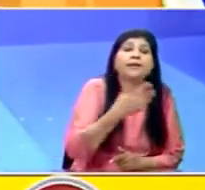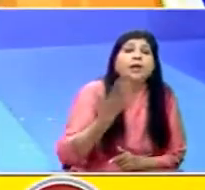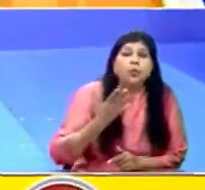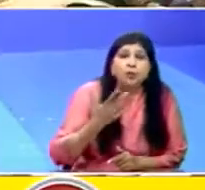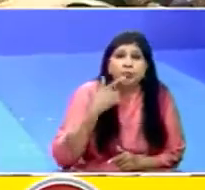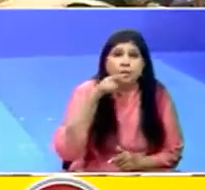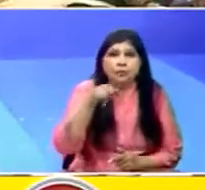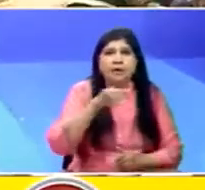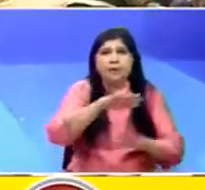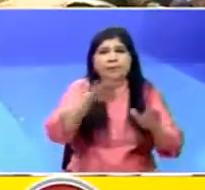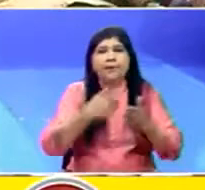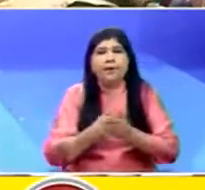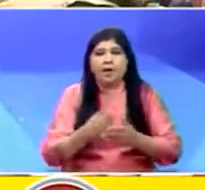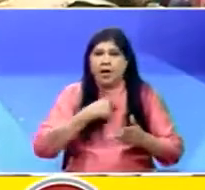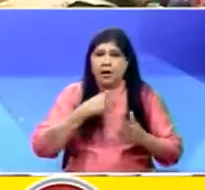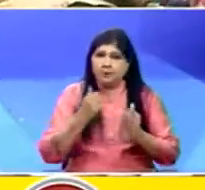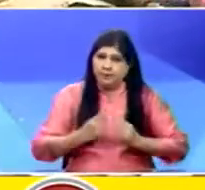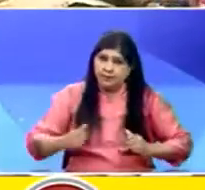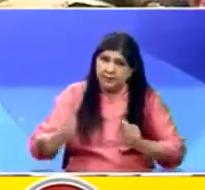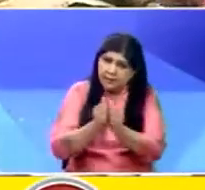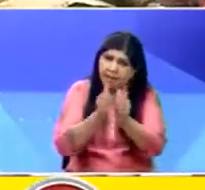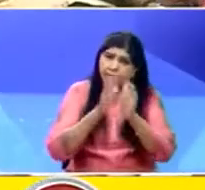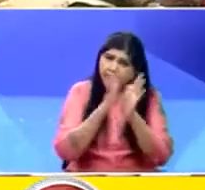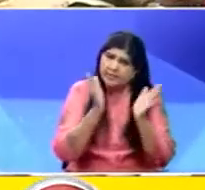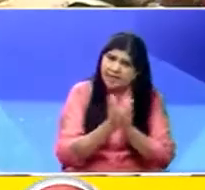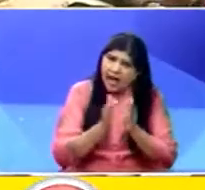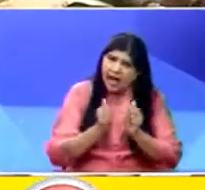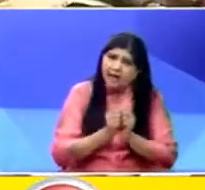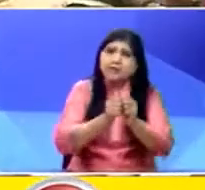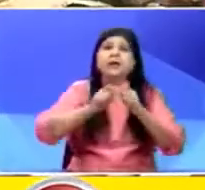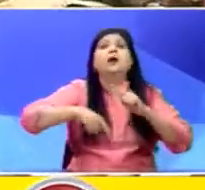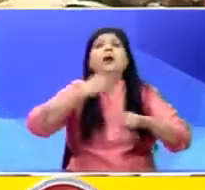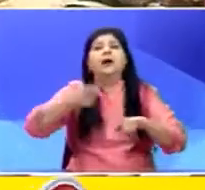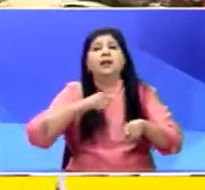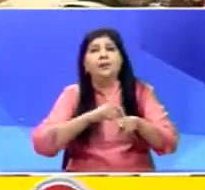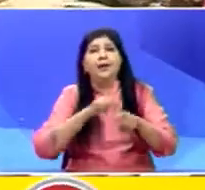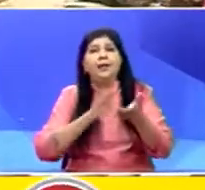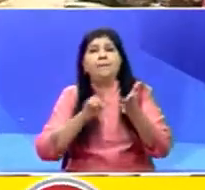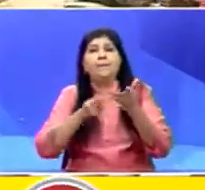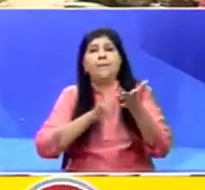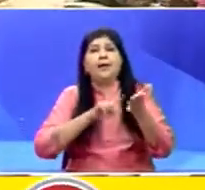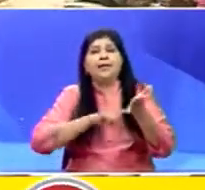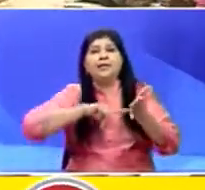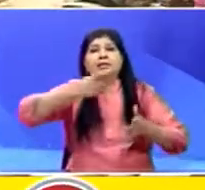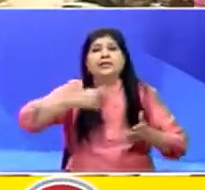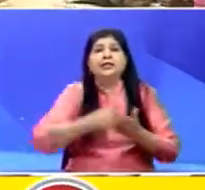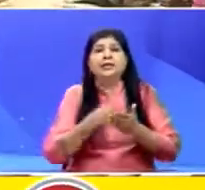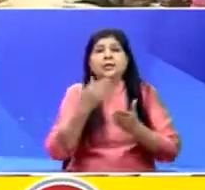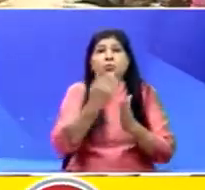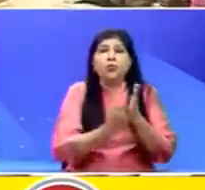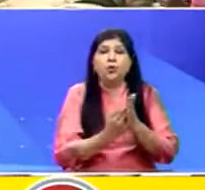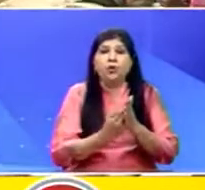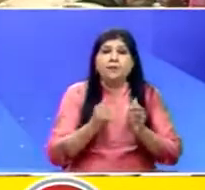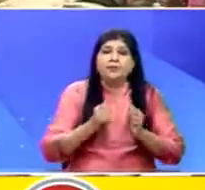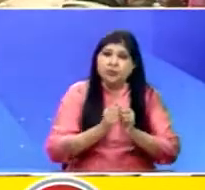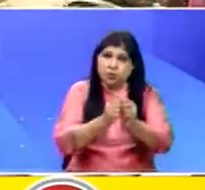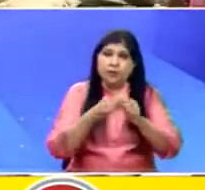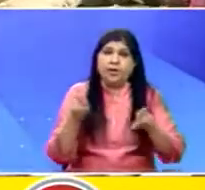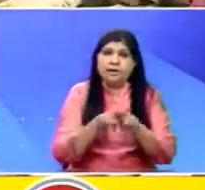हूं क्योंकि हम सबको भी आने वाले महीने में इस अभियान से जुड़ना